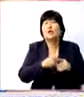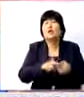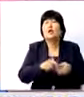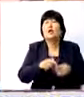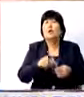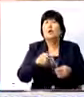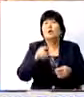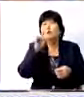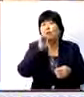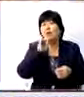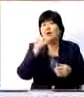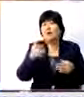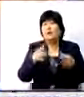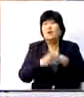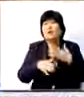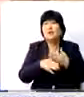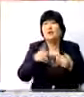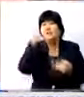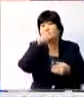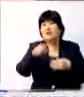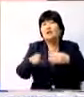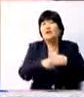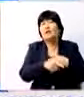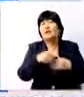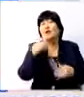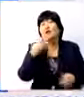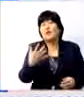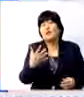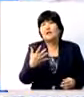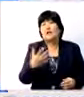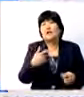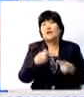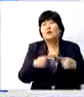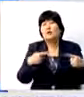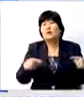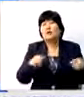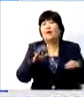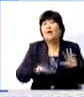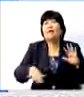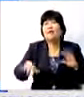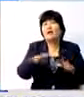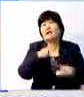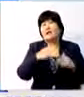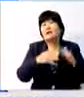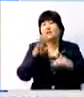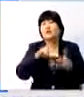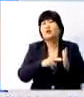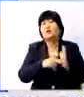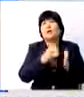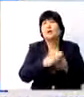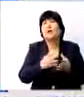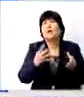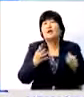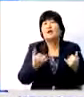компаниясының демеушілігімен ауданымызда жыл аяғына дейін 5 стрит воркаут алаңдары салыну жоспарда бар.